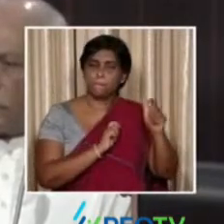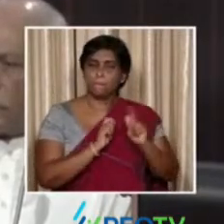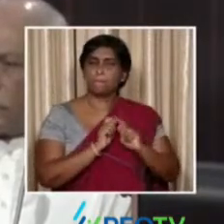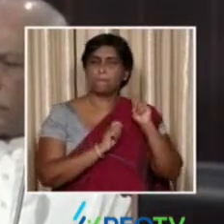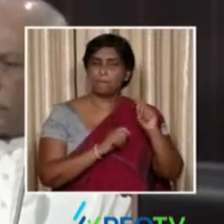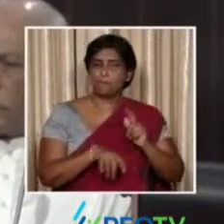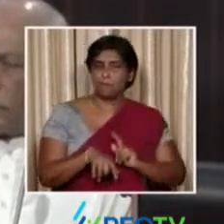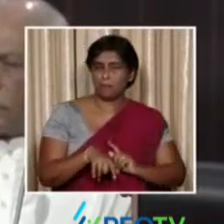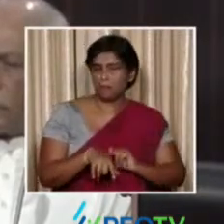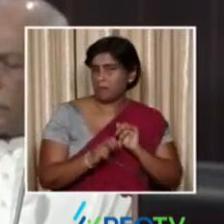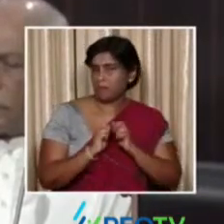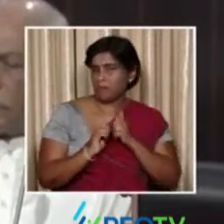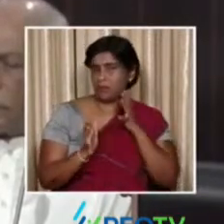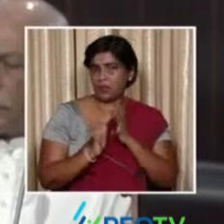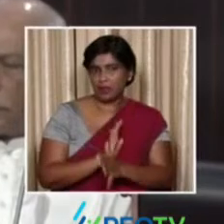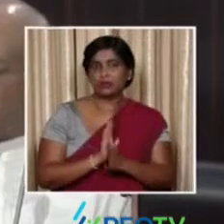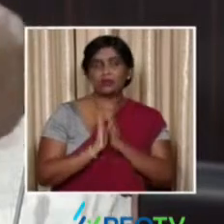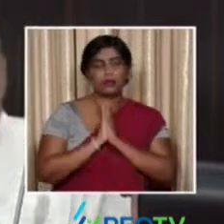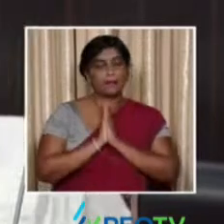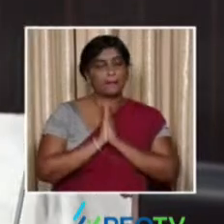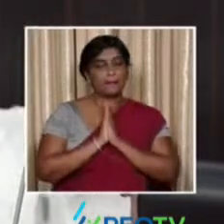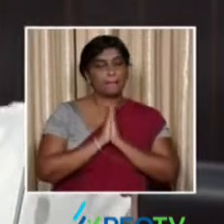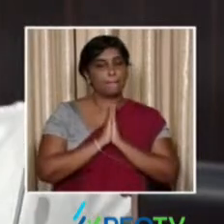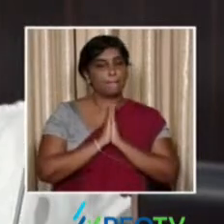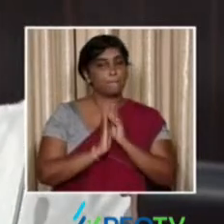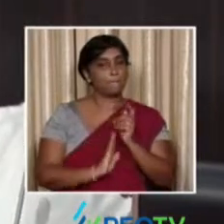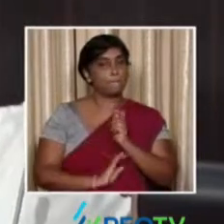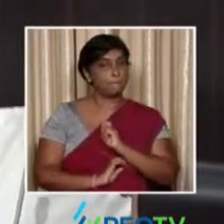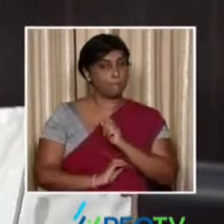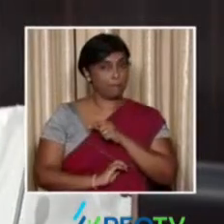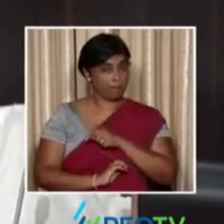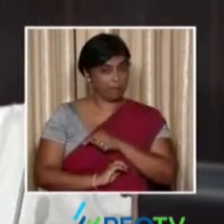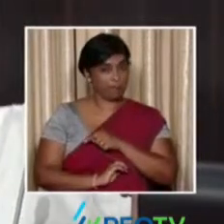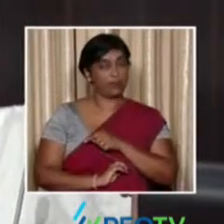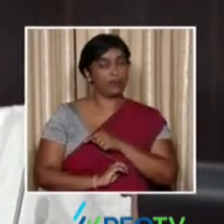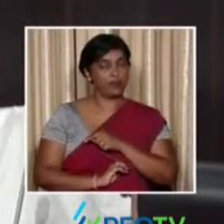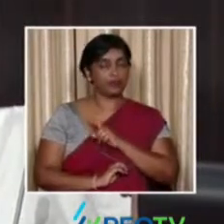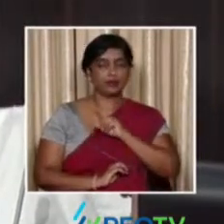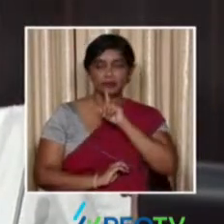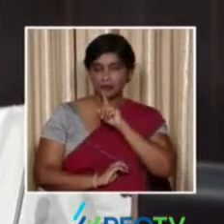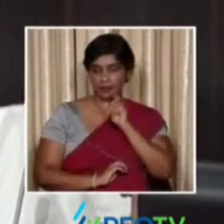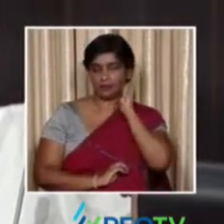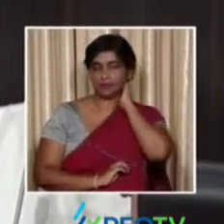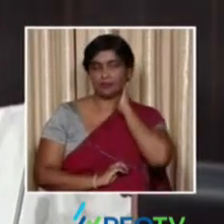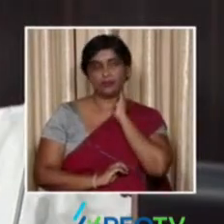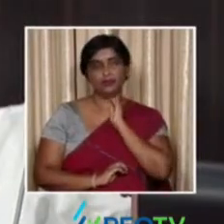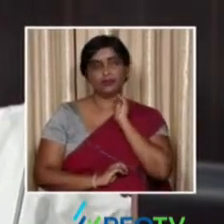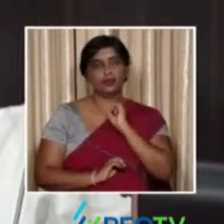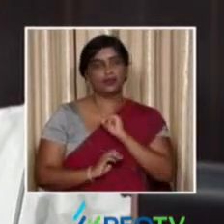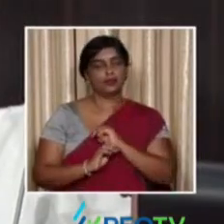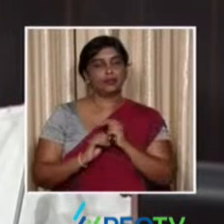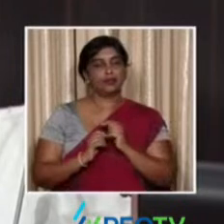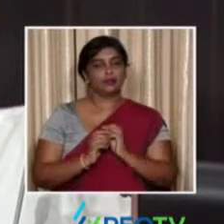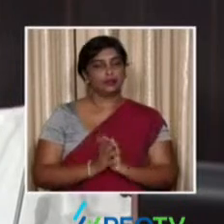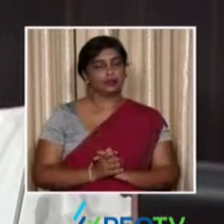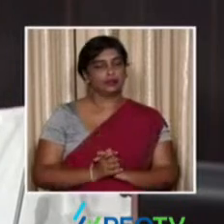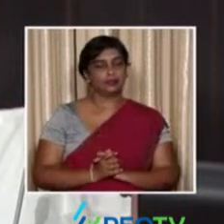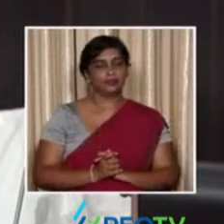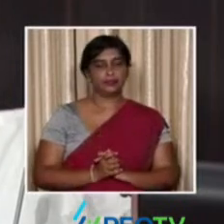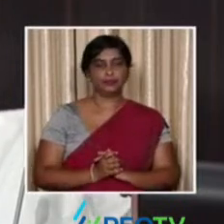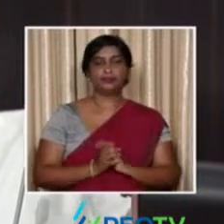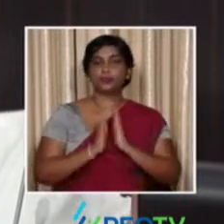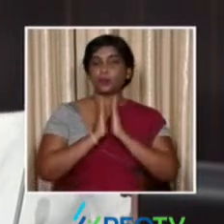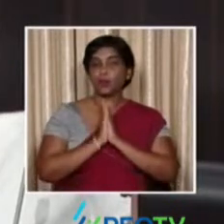බව අංගුත්තර චක්ක නිපතායේ ඉන සූත්‍රයේ සඳහන් වෙනවා. සමජීවිකතා සහ